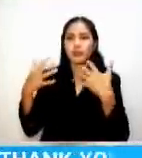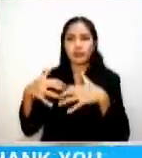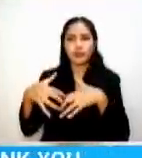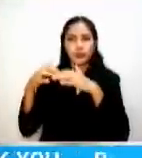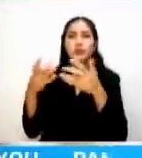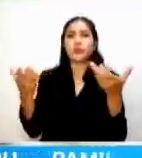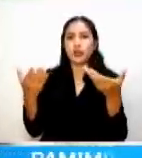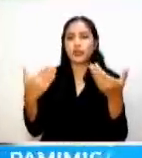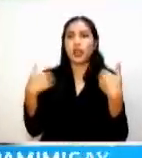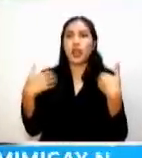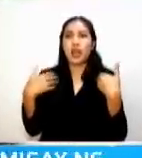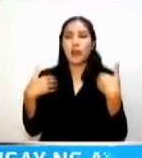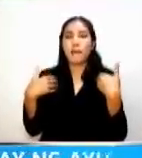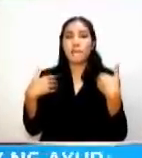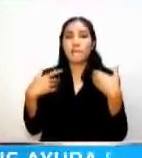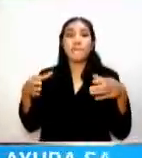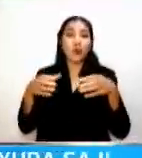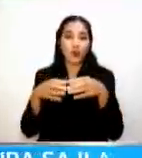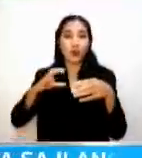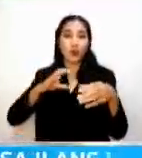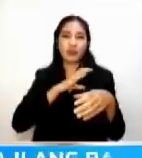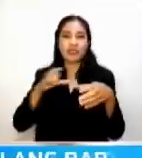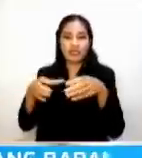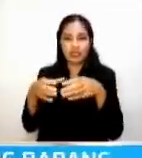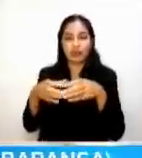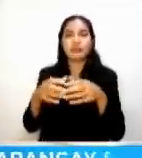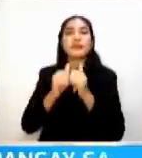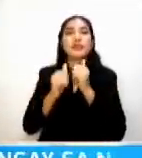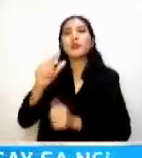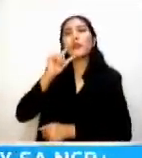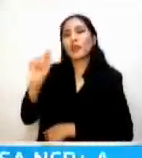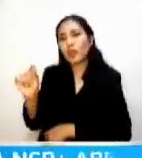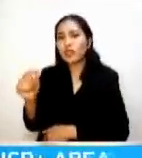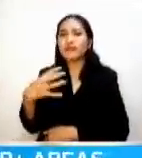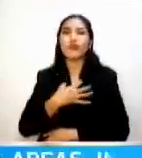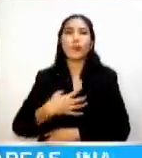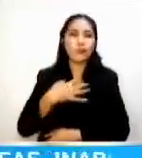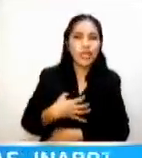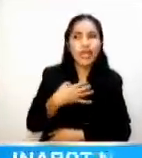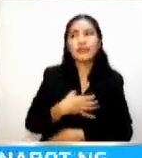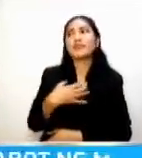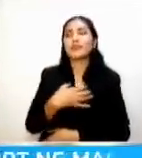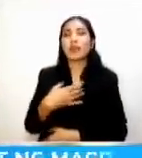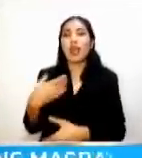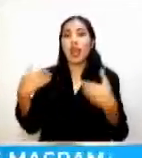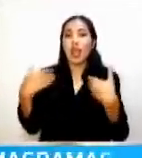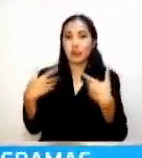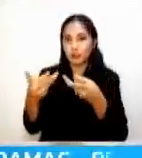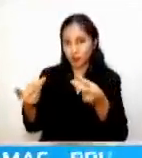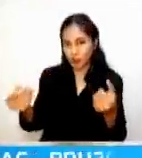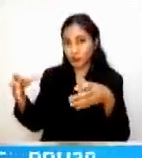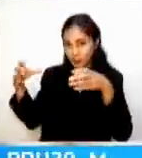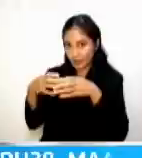appeals committee na kung saan immediately tutugunan nila yung mga reklamo o hinaing ng kanilang mga nasasakupan. Okay. Pangatlo, ang